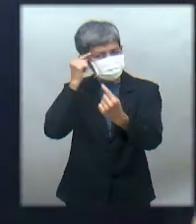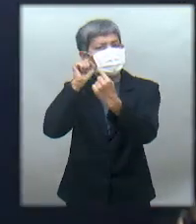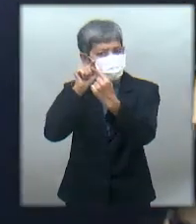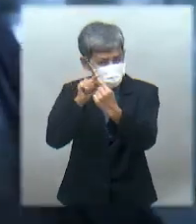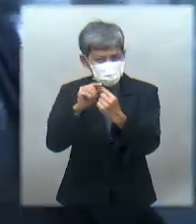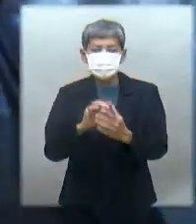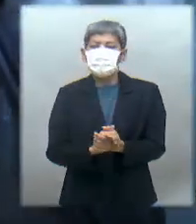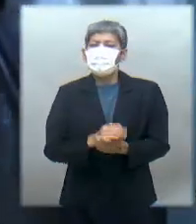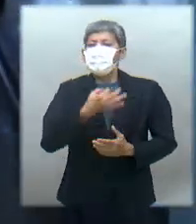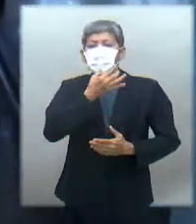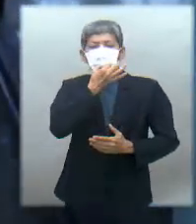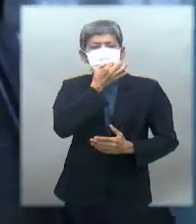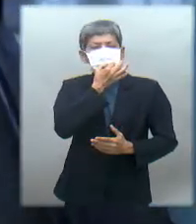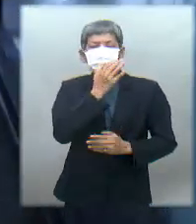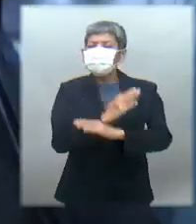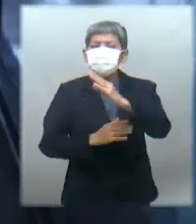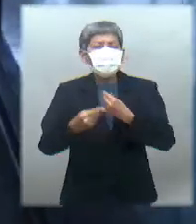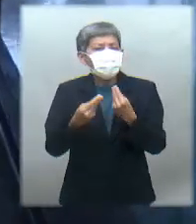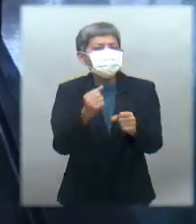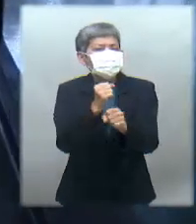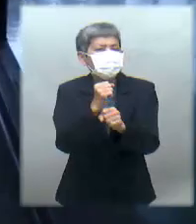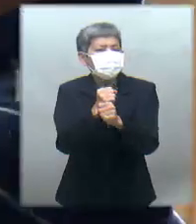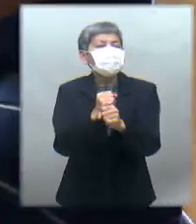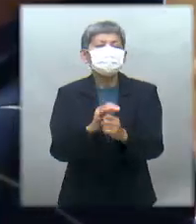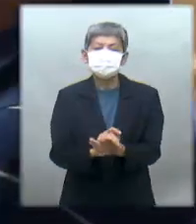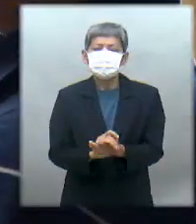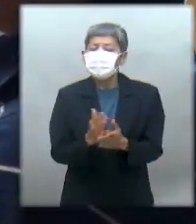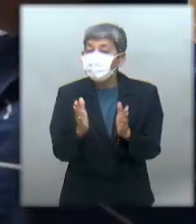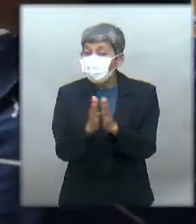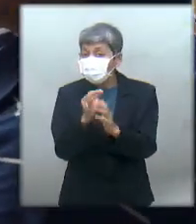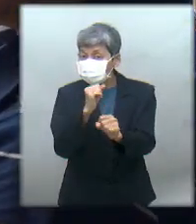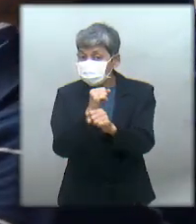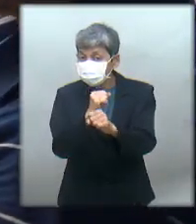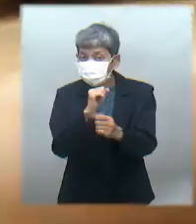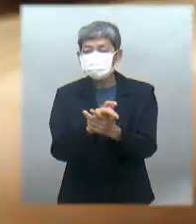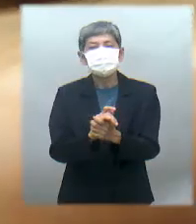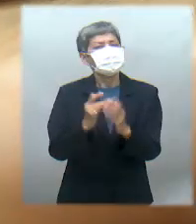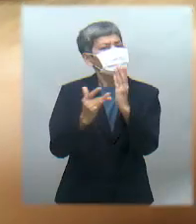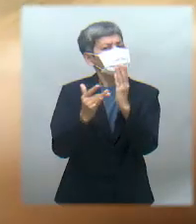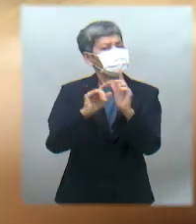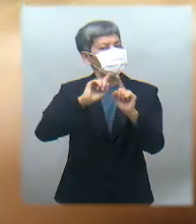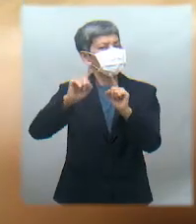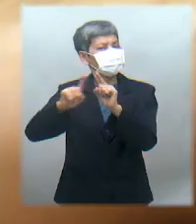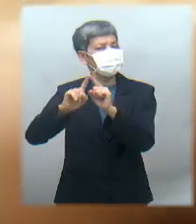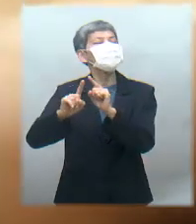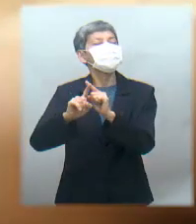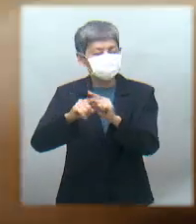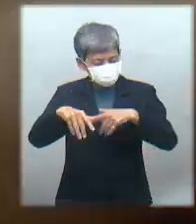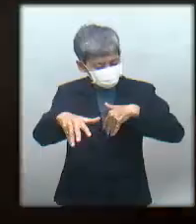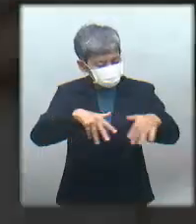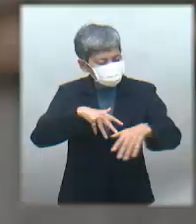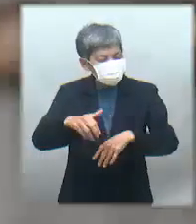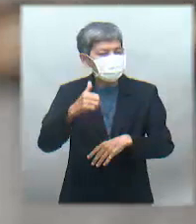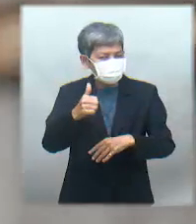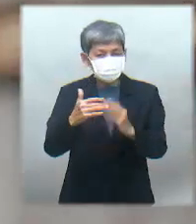ที่จะสร้างอาชีพให้กคนภิการในสังคมควบคู่ไปกับการสราง surrealistic technology ให้สัคมได้ใช